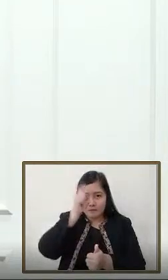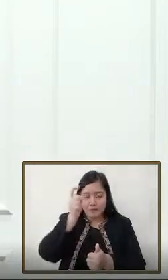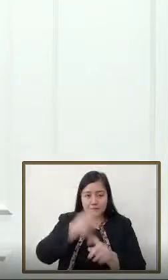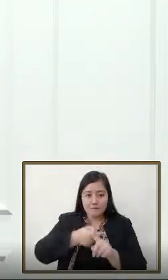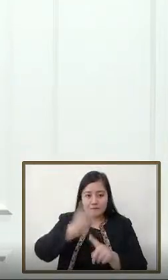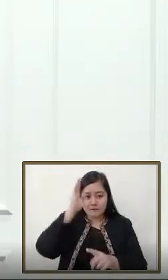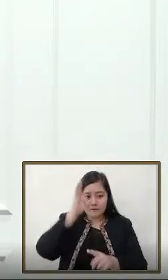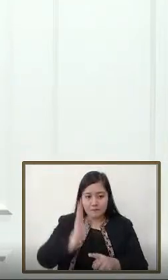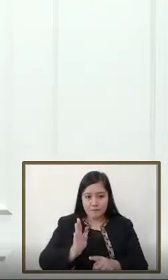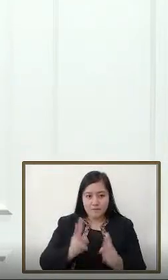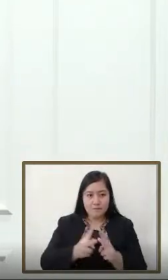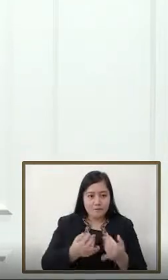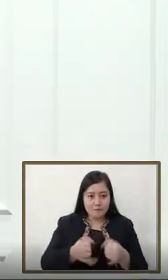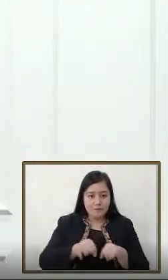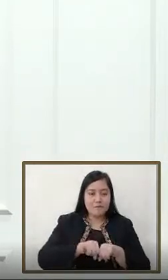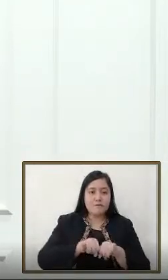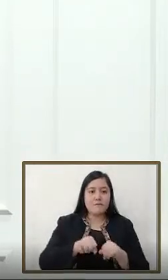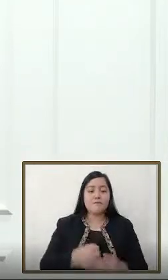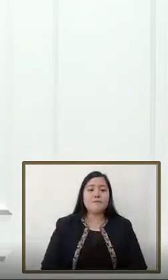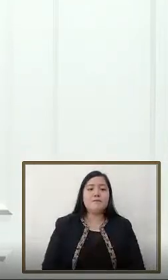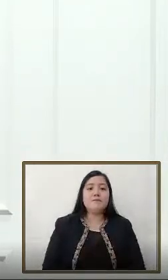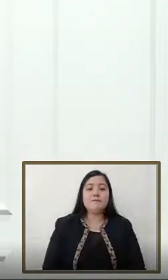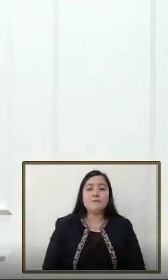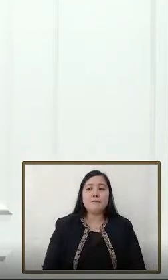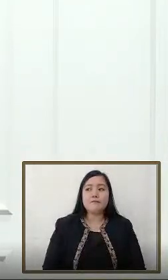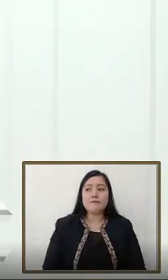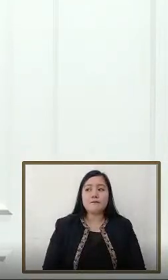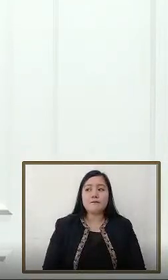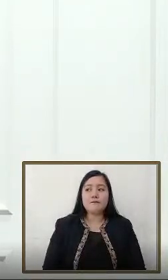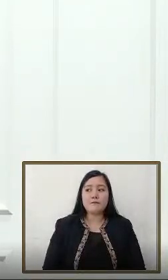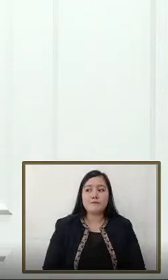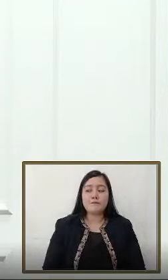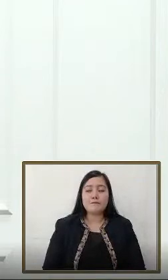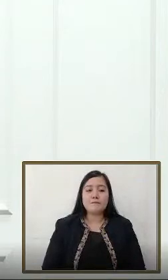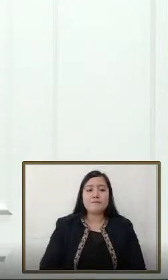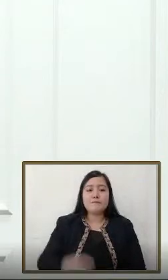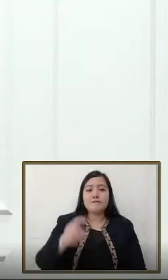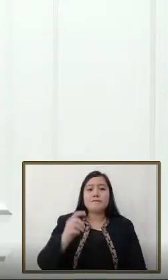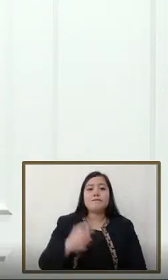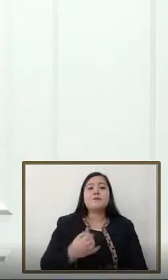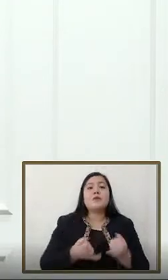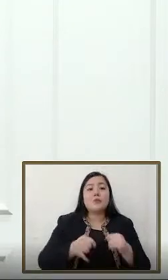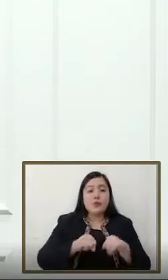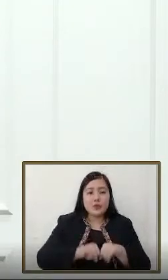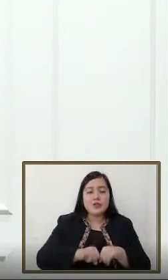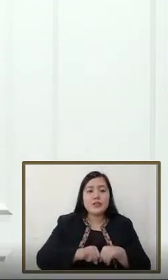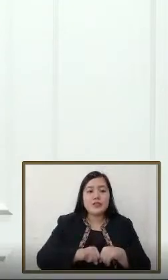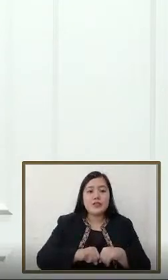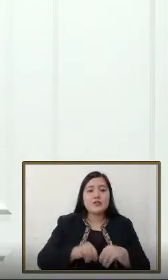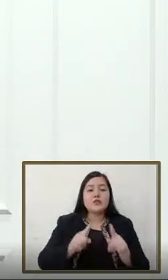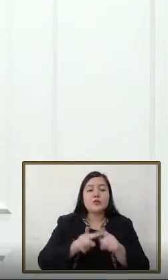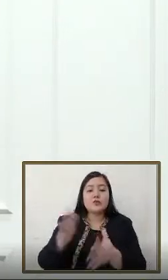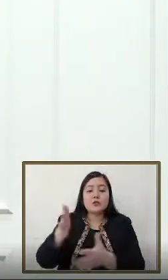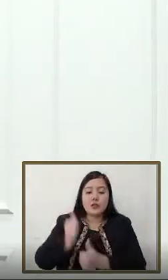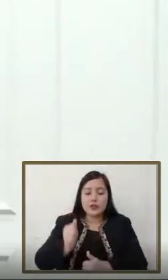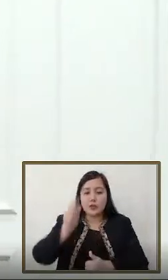Diyos. Amen. Wisdom, kahalagahan na mula sa Diyos. Huwag tayong